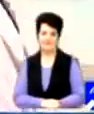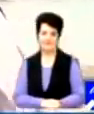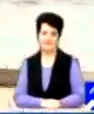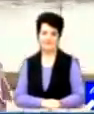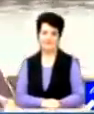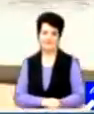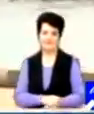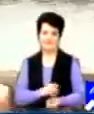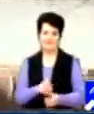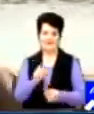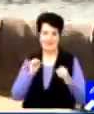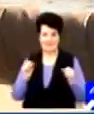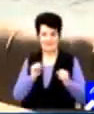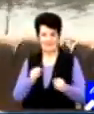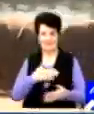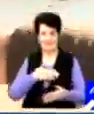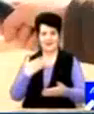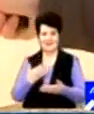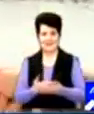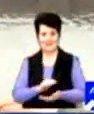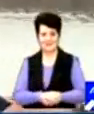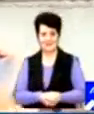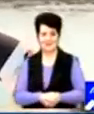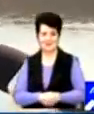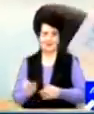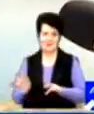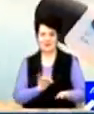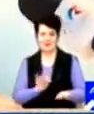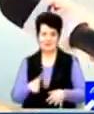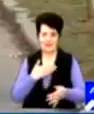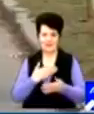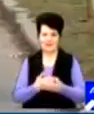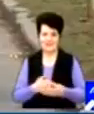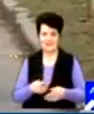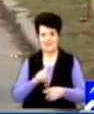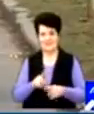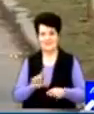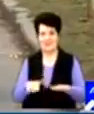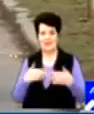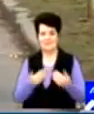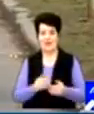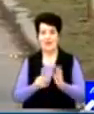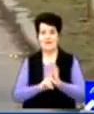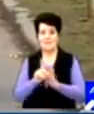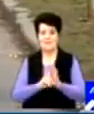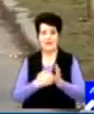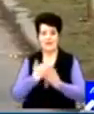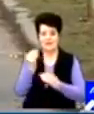Facem sport. Sport activ, nordic walking, mișcare activă, recomand la toată lumea. Temperaturile ridicate de